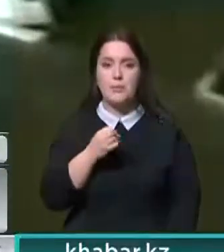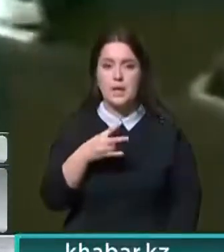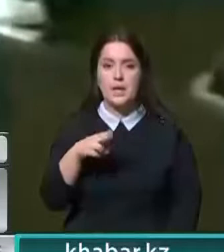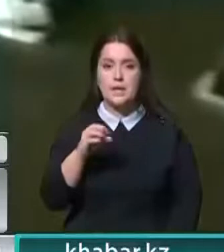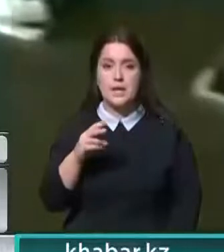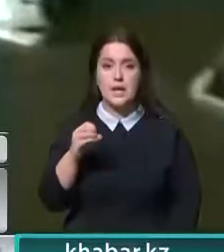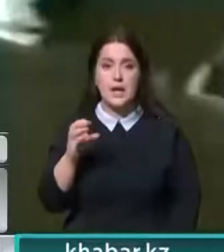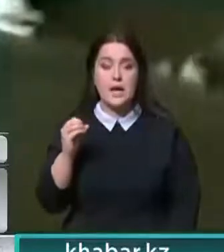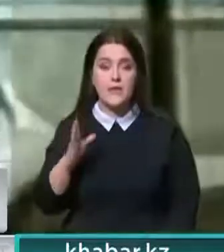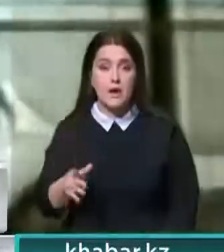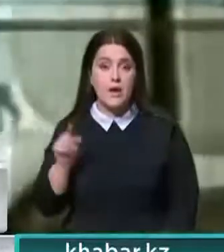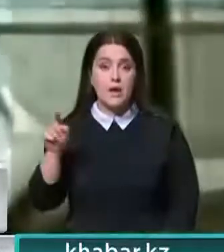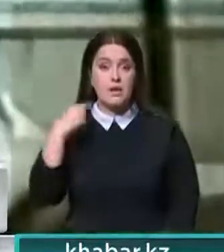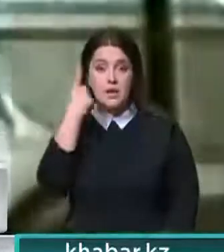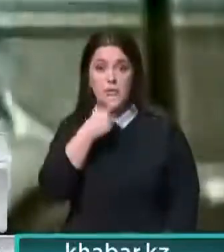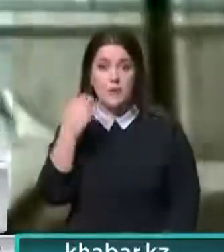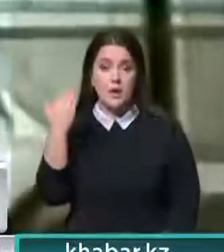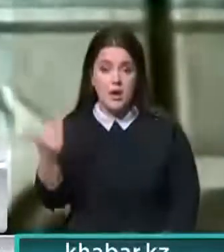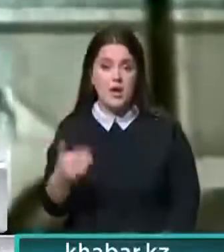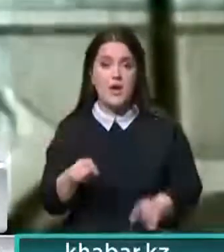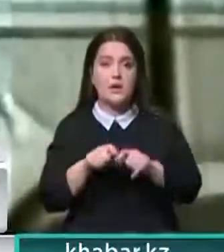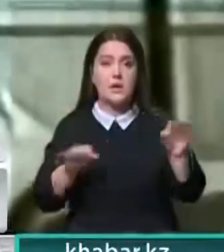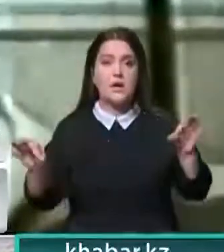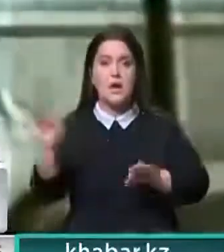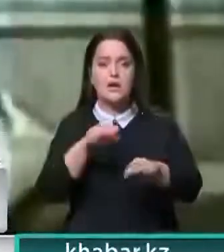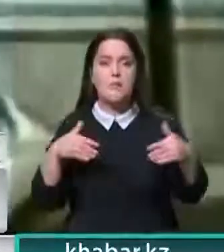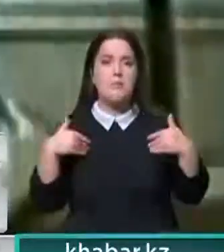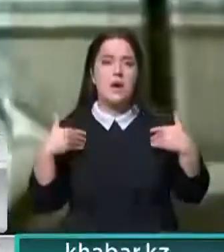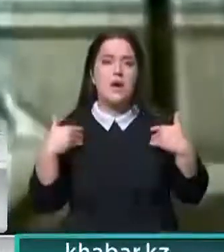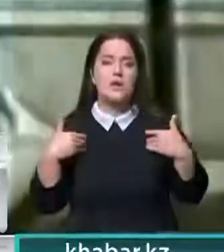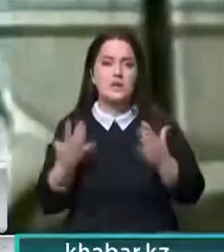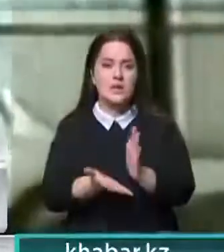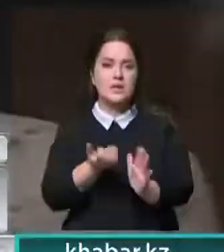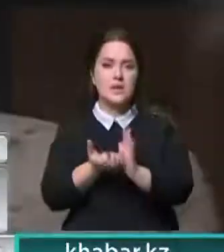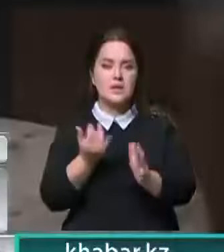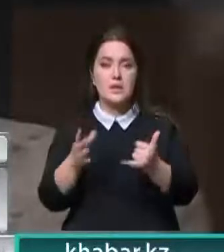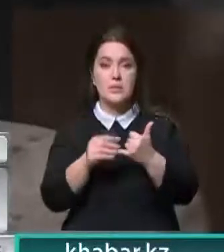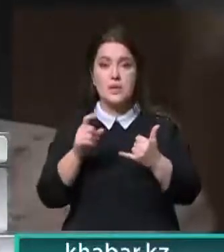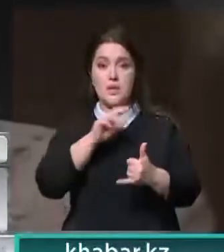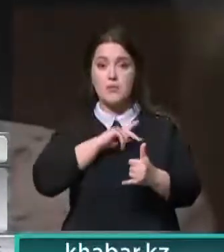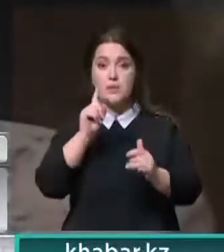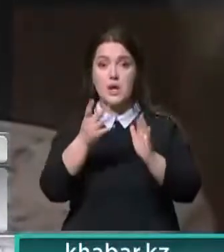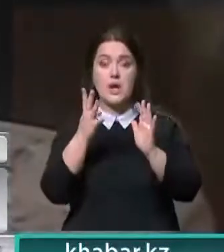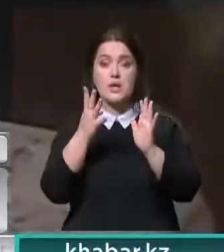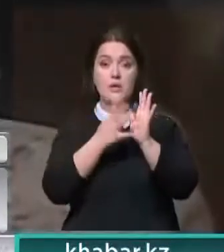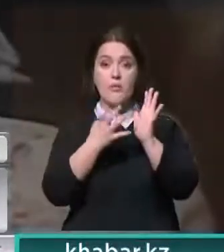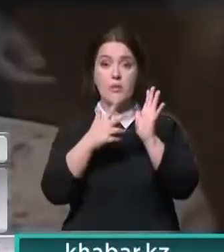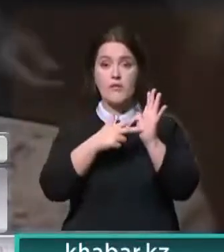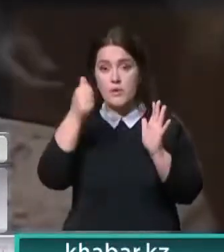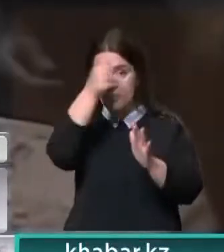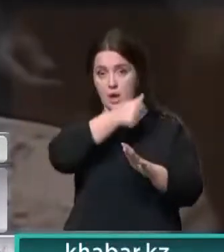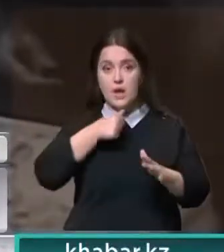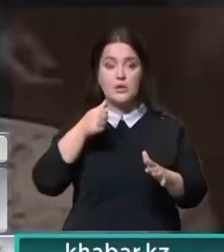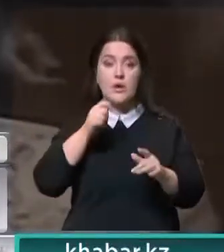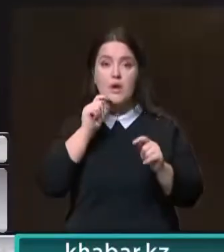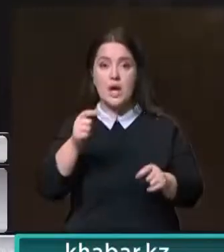Менделеева. Именно Сатпаев стоял у истоков создания карты полезных ископаемых. За эту работу в 1958 году группу